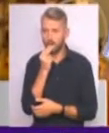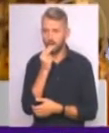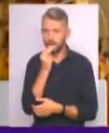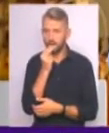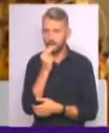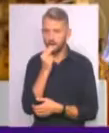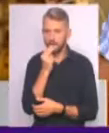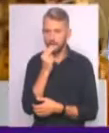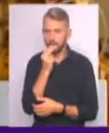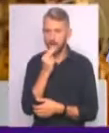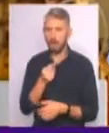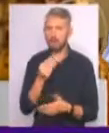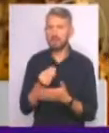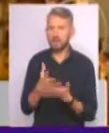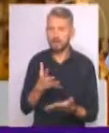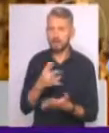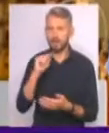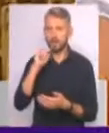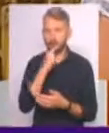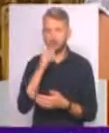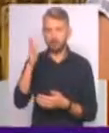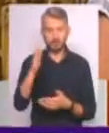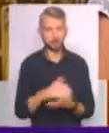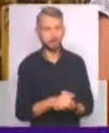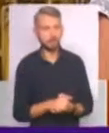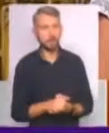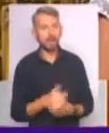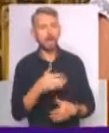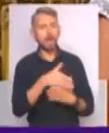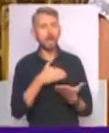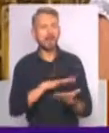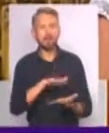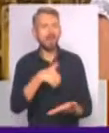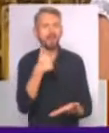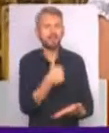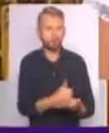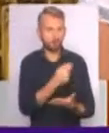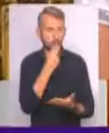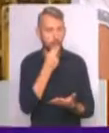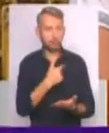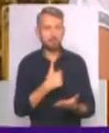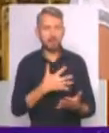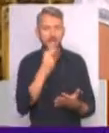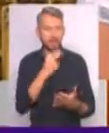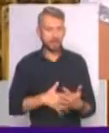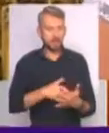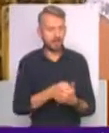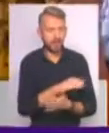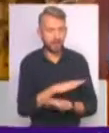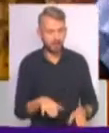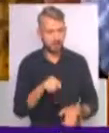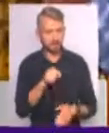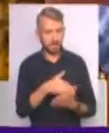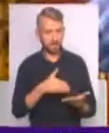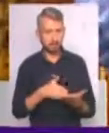– драгоценность, економ, береги. Хліб – це не основний продукт питання. Ми не наїдаємося хлібом, ми просто їм доповнюємо. До речі,